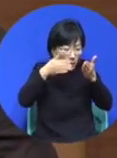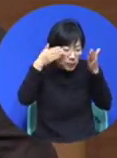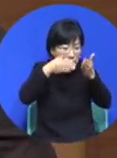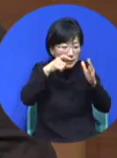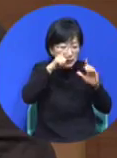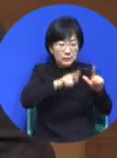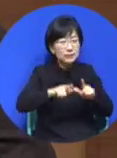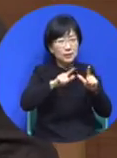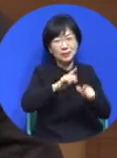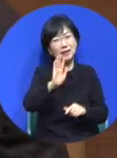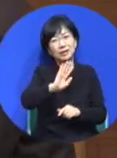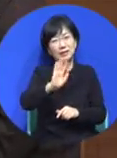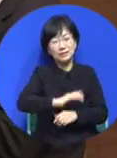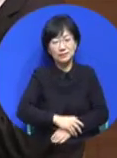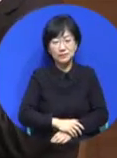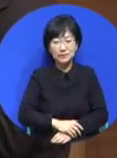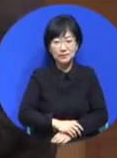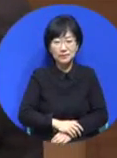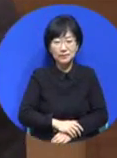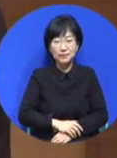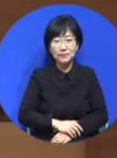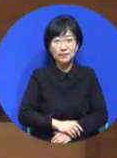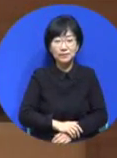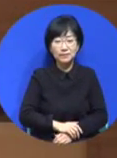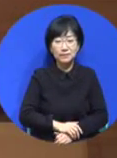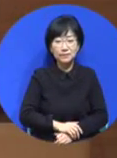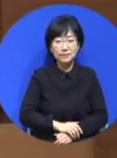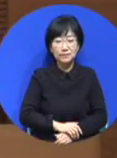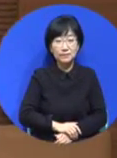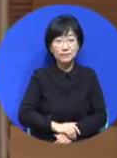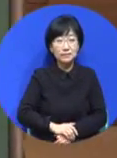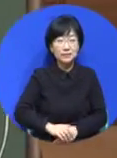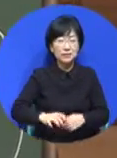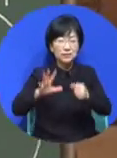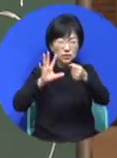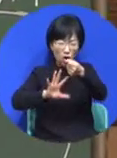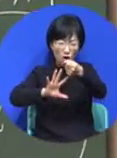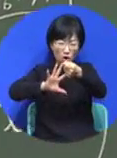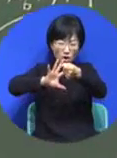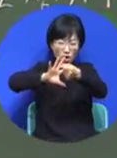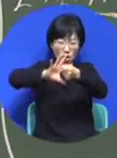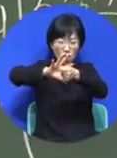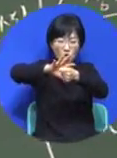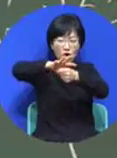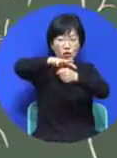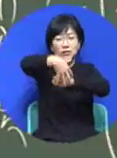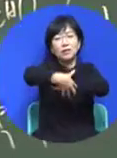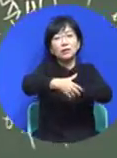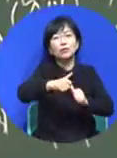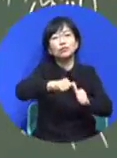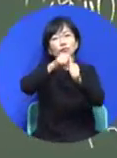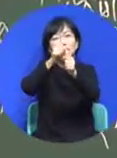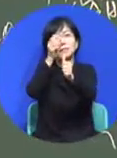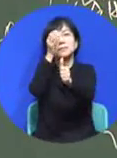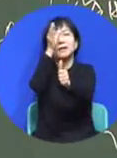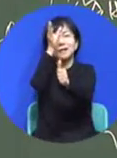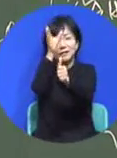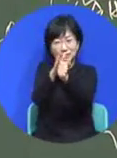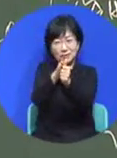God did not call you to live your life as small individuals who just live in this world and then die. 열방을 살리도록 부르셨다. But he's called you to save the